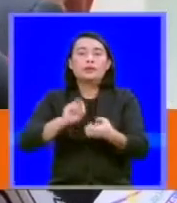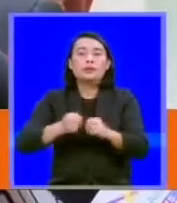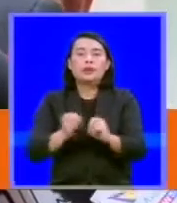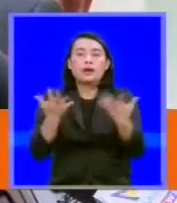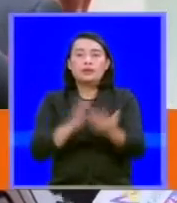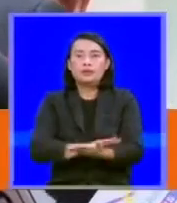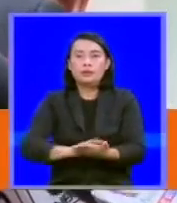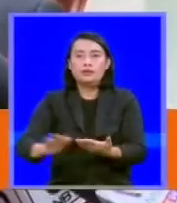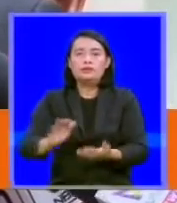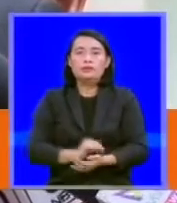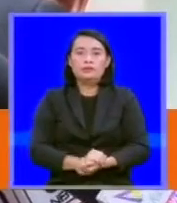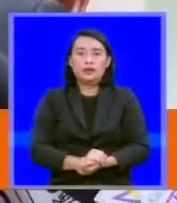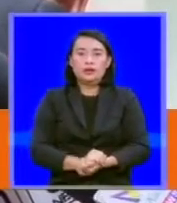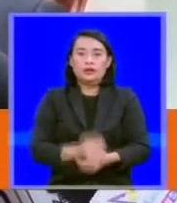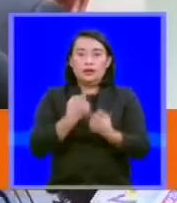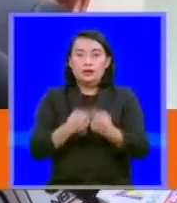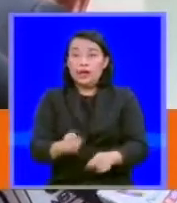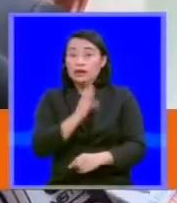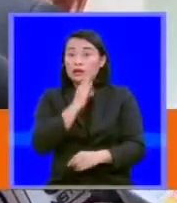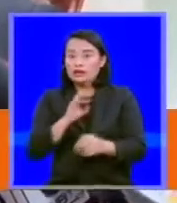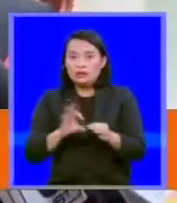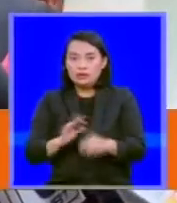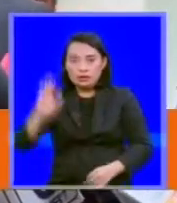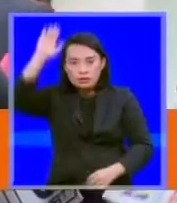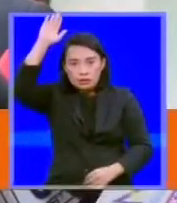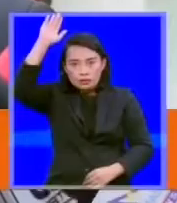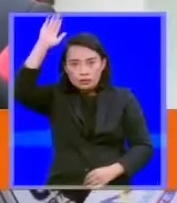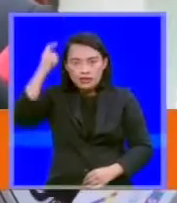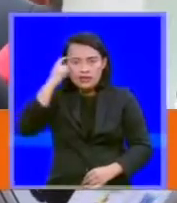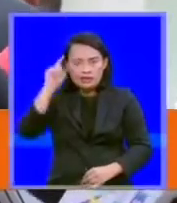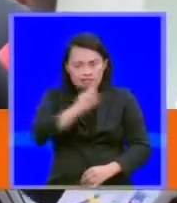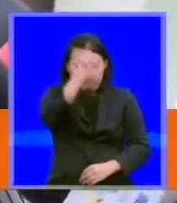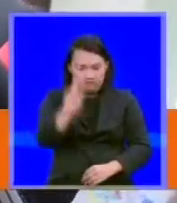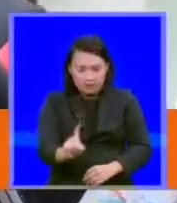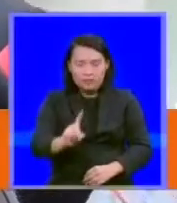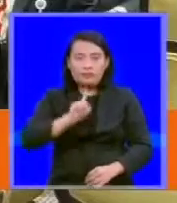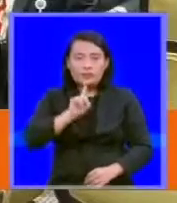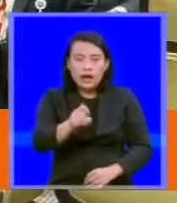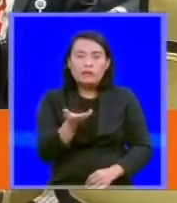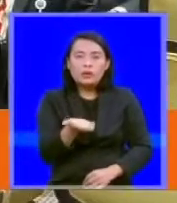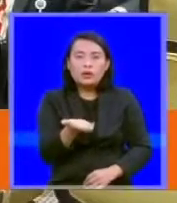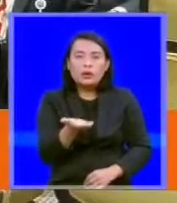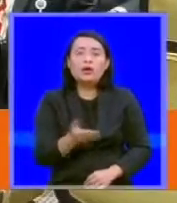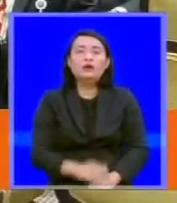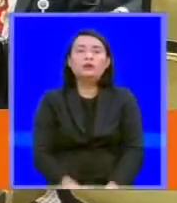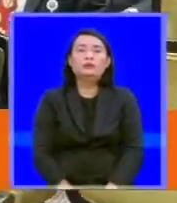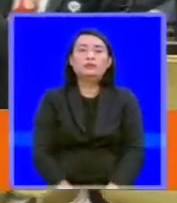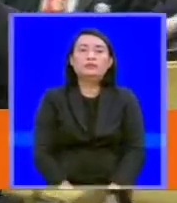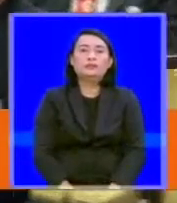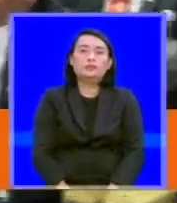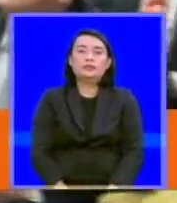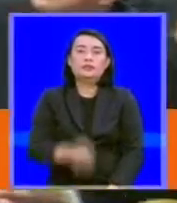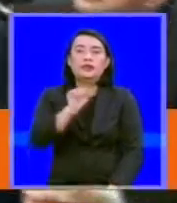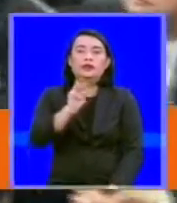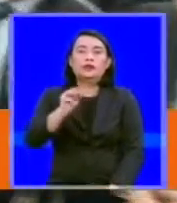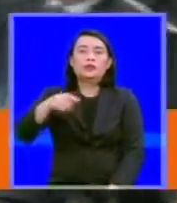ณะเช่นอาจจะมีบางเรื่องที่เราท้วงติงแล้วเราสงสัยเราก็จะต้องขออนุญาต ที่นายสมพงษ์อมรวิ